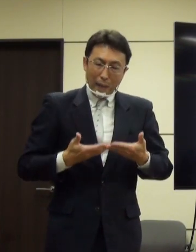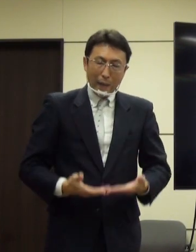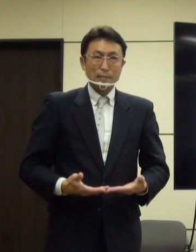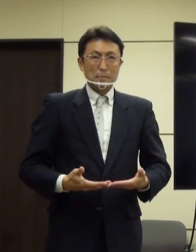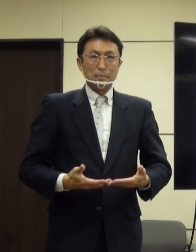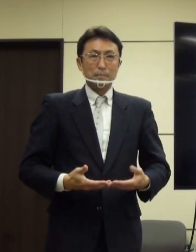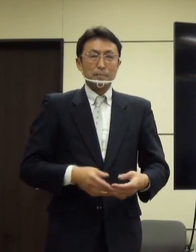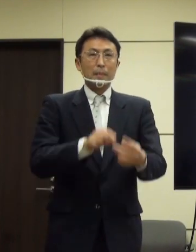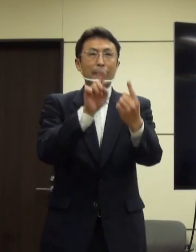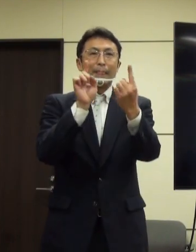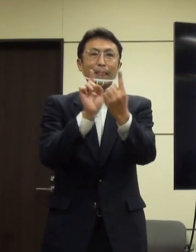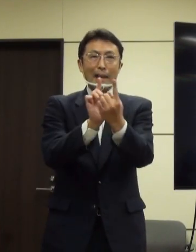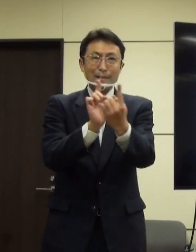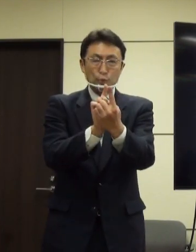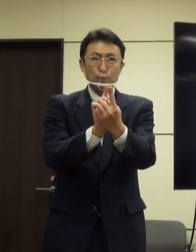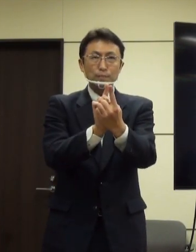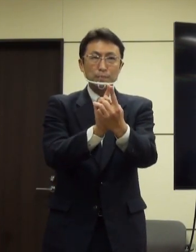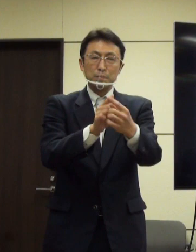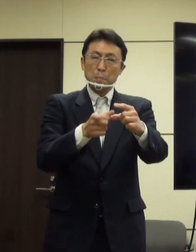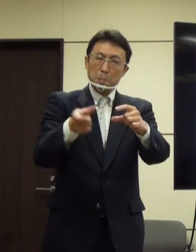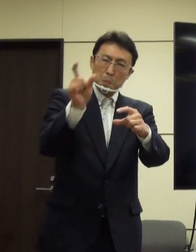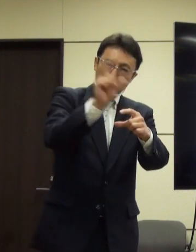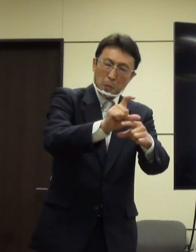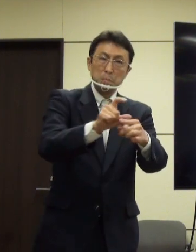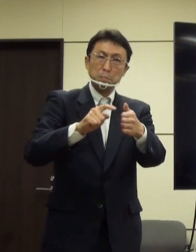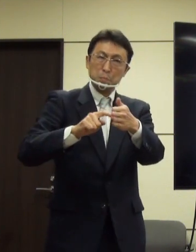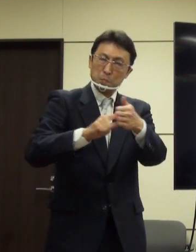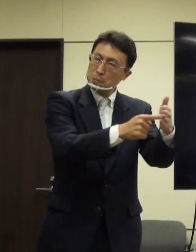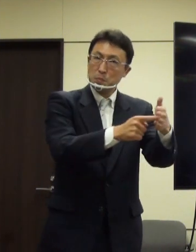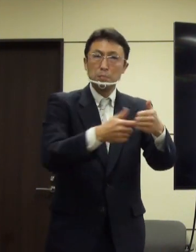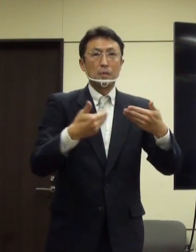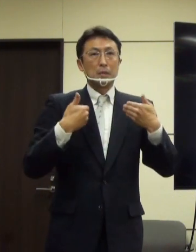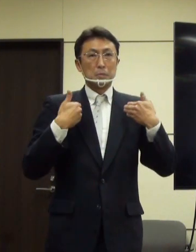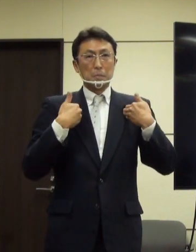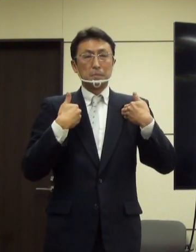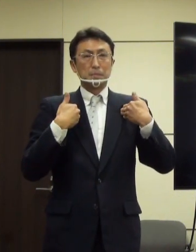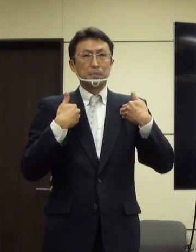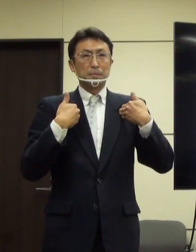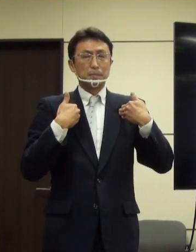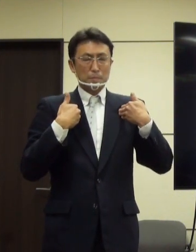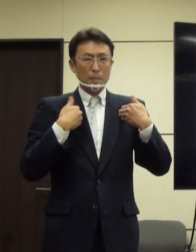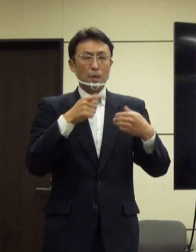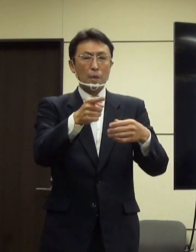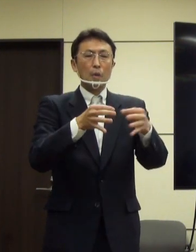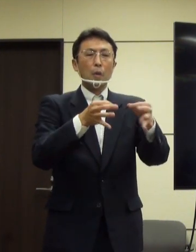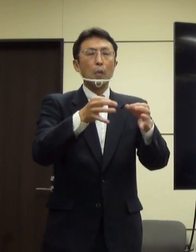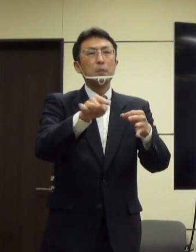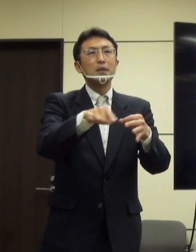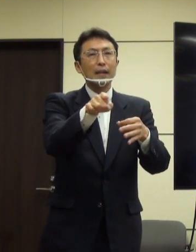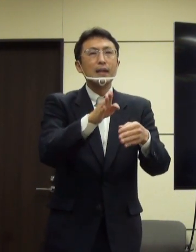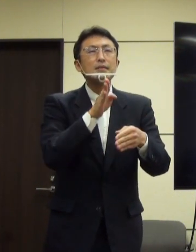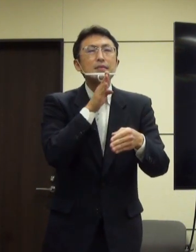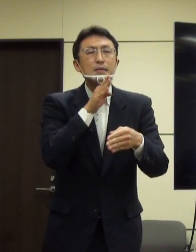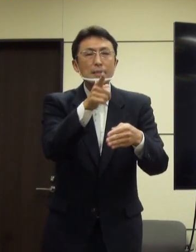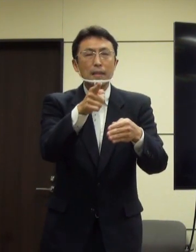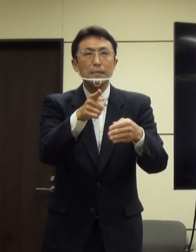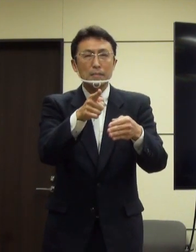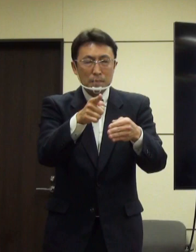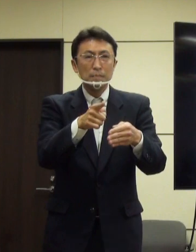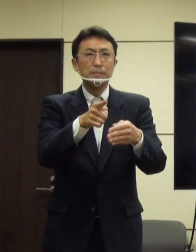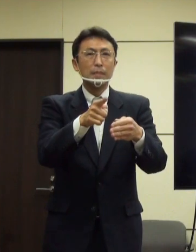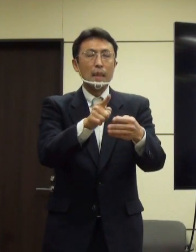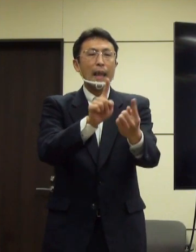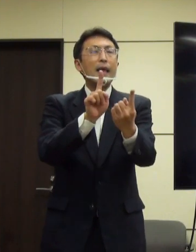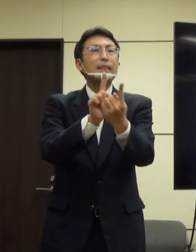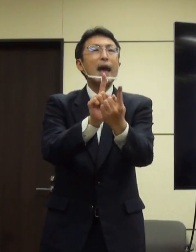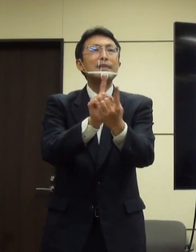対策の徹底ということもは今回やられてなかったところが現実にあるのも事実でしたの